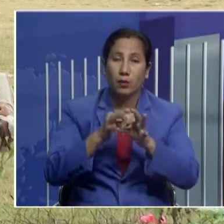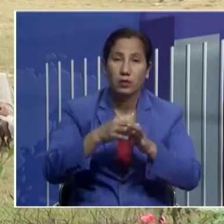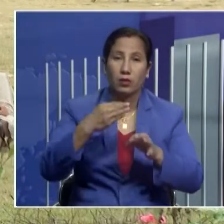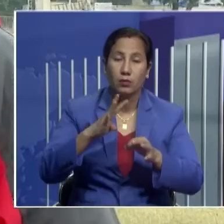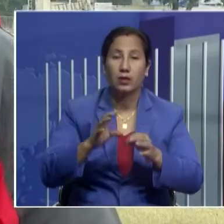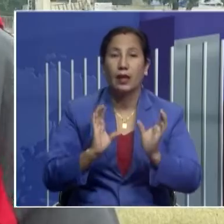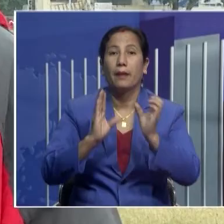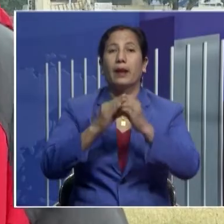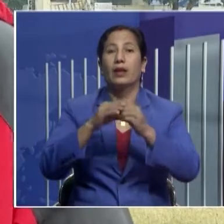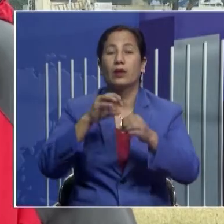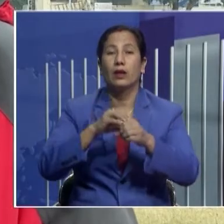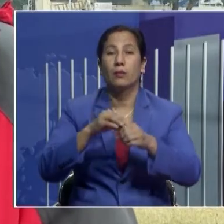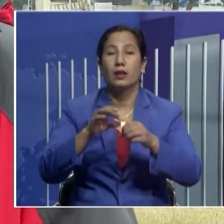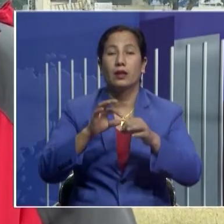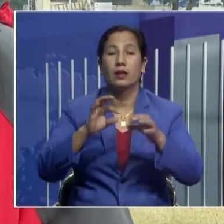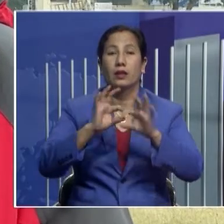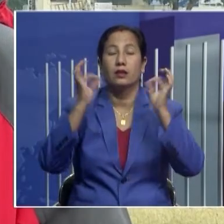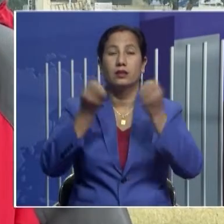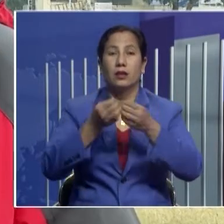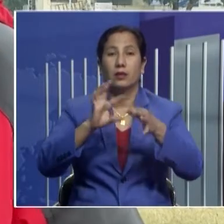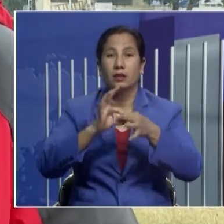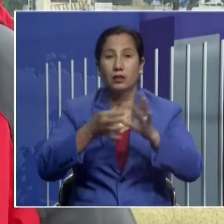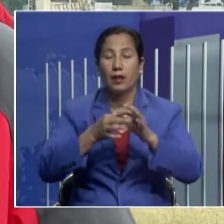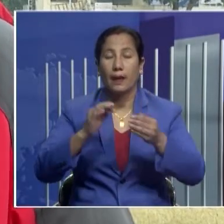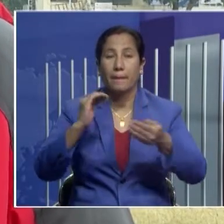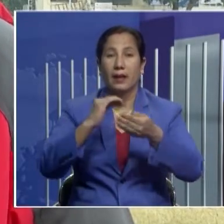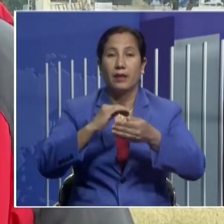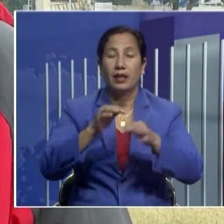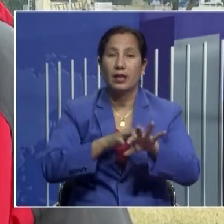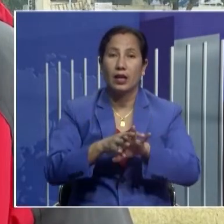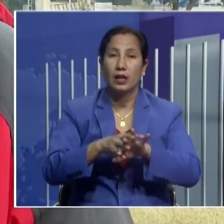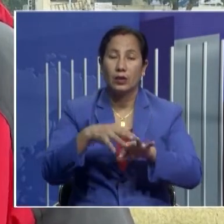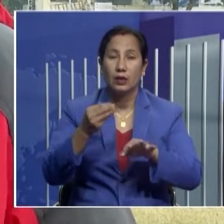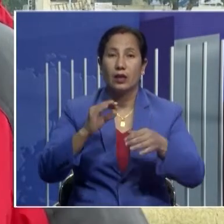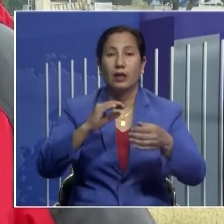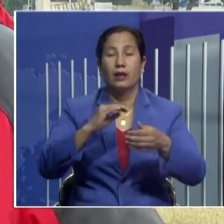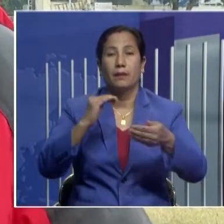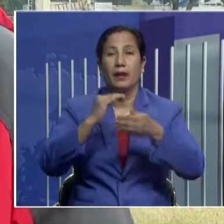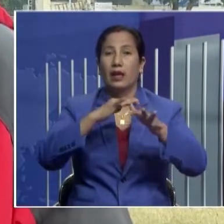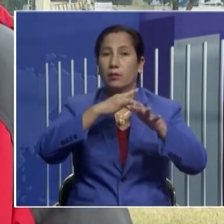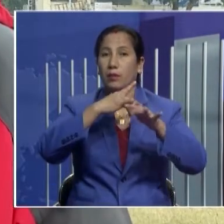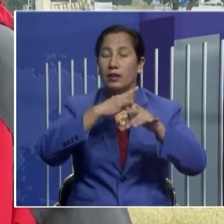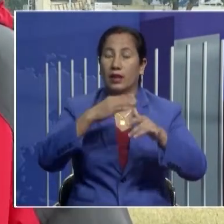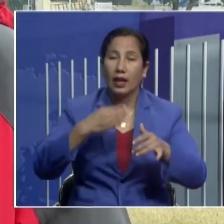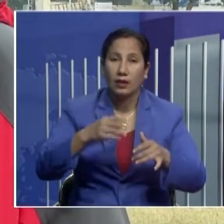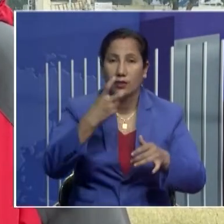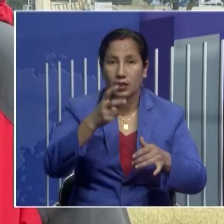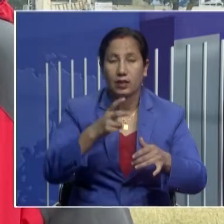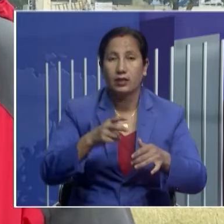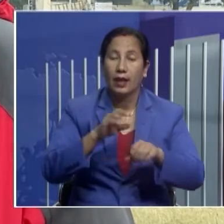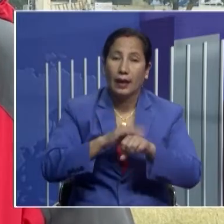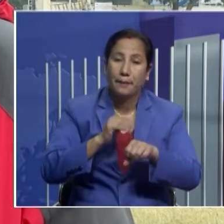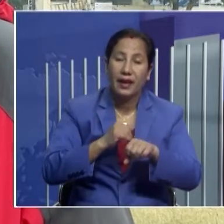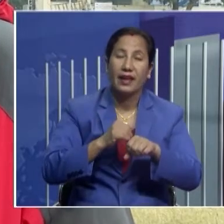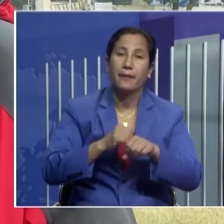लाग्छ पालिका स्तरमा। यो सामाजिक सञ्जालको दुरुपयोगले पनि बालबालिकाहरू अलिकति यो बालविवाहतिर लागेको देखिन्छ होइन, माया प्रेममा फँसेको